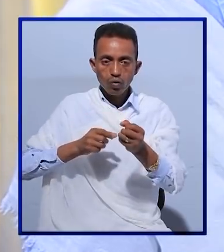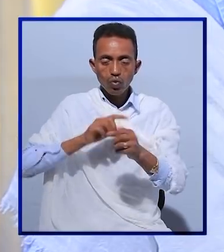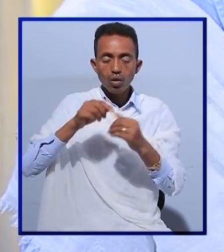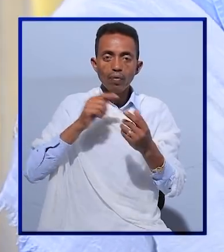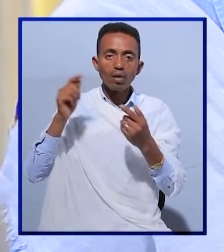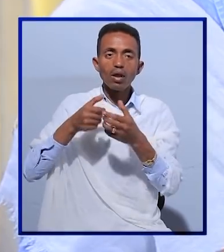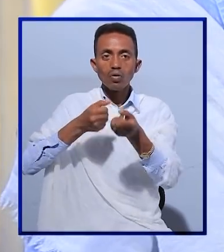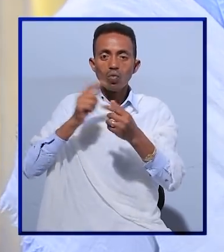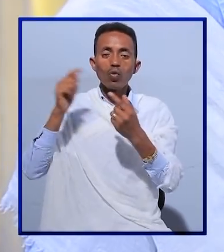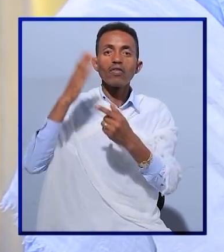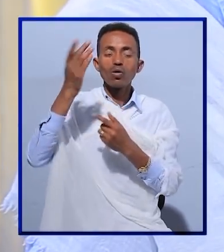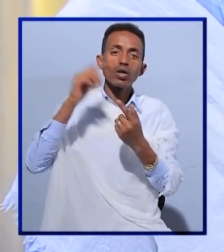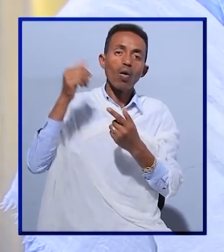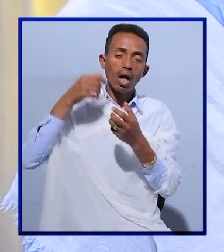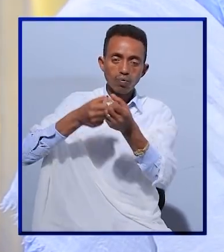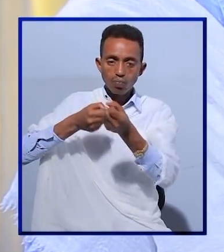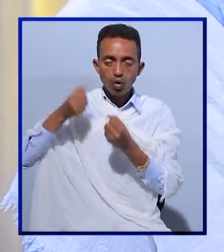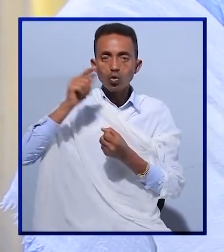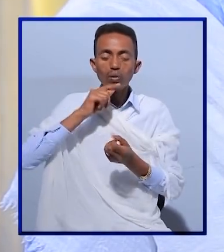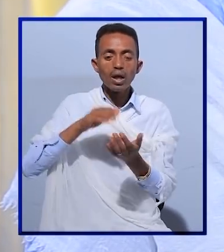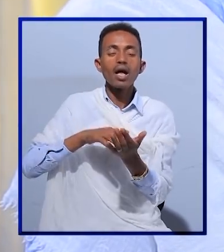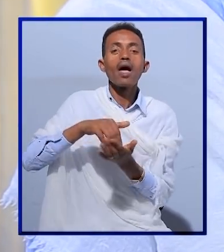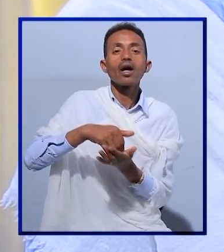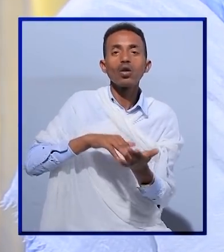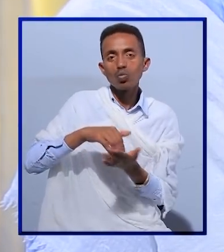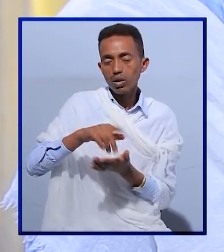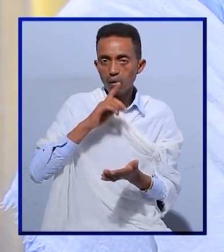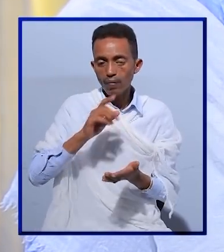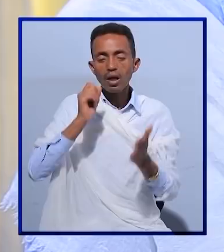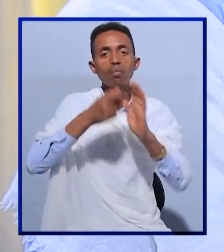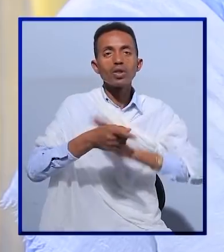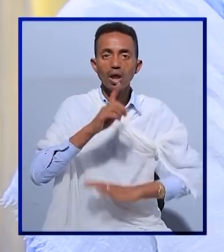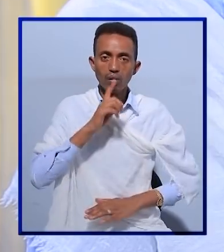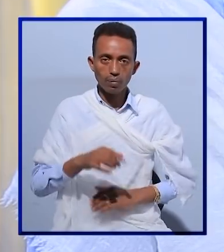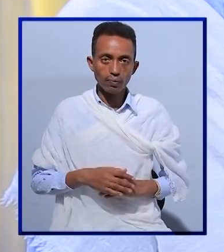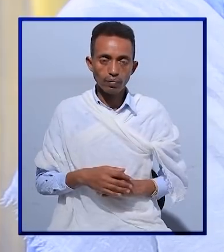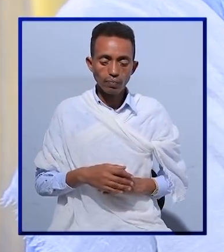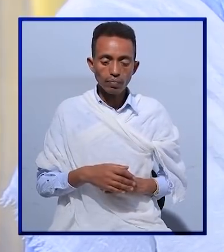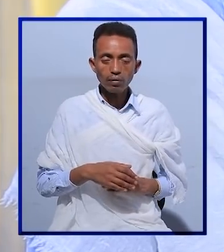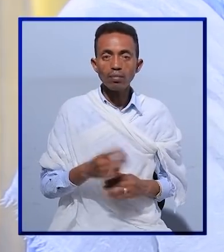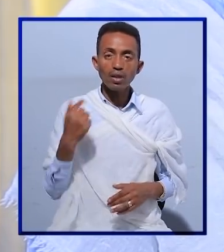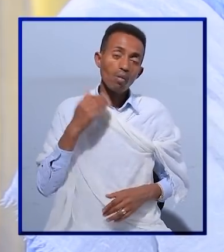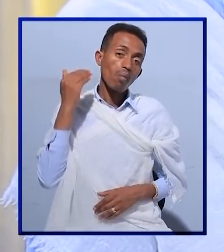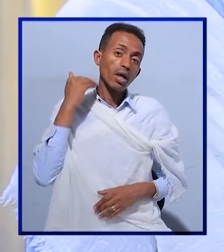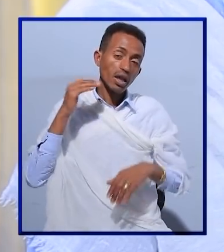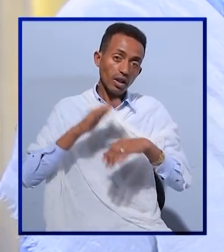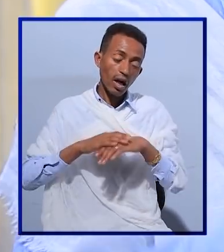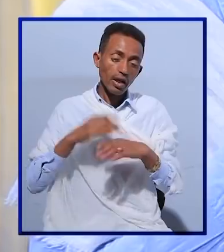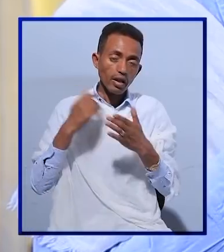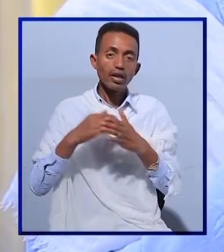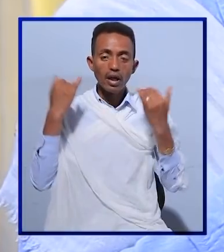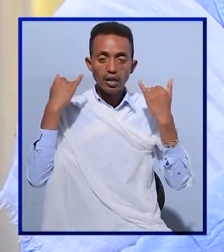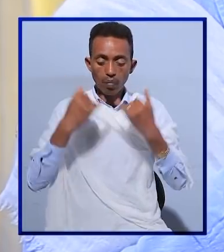እየተሳበ ፈጥጎታቾች ወደፊትም ወደኋላም እየሳቡት እሱን ያንገላቱት ምሳሌ ነው።